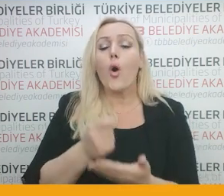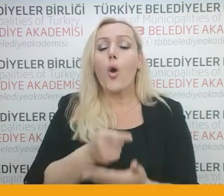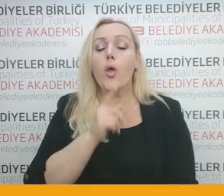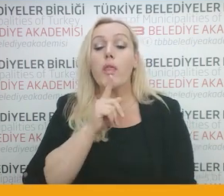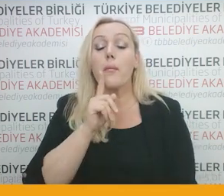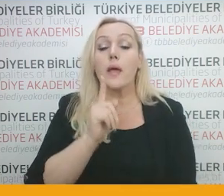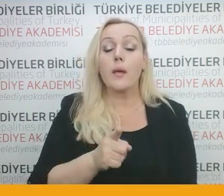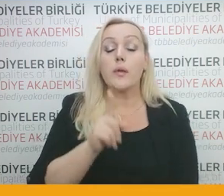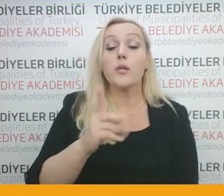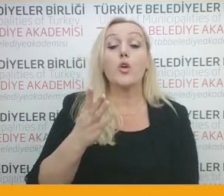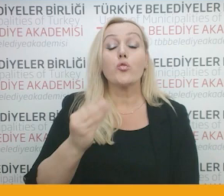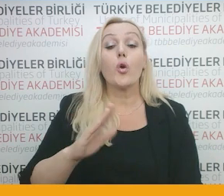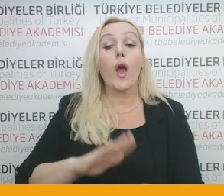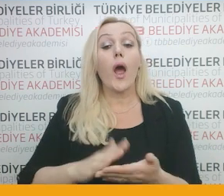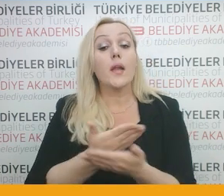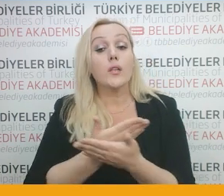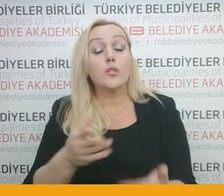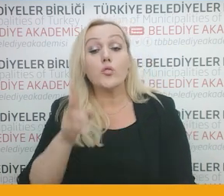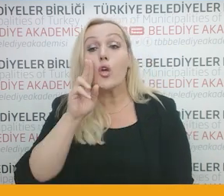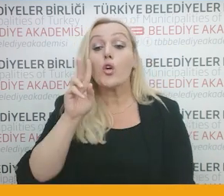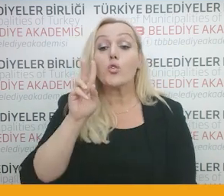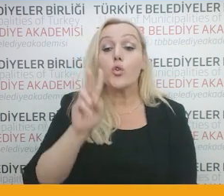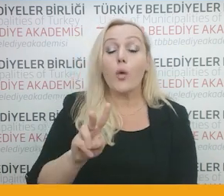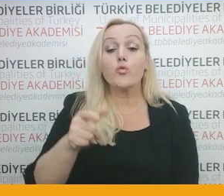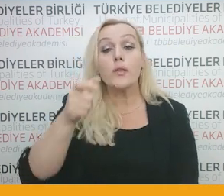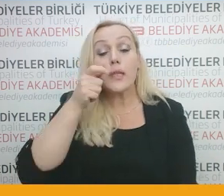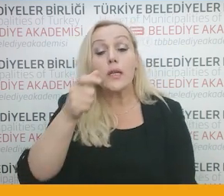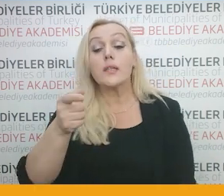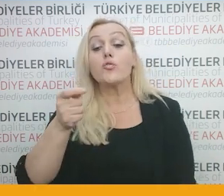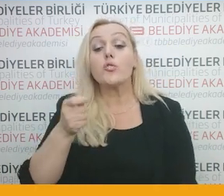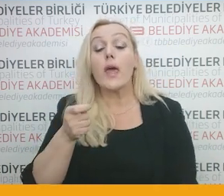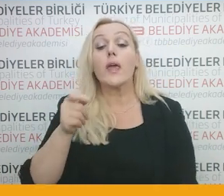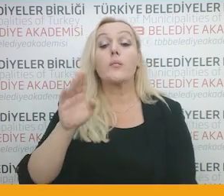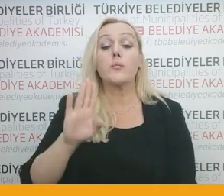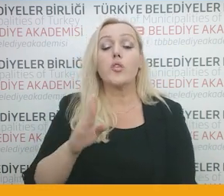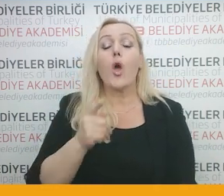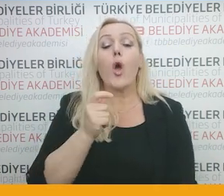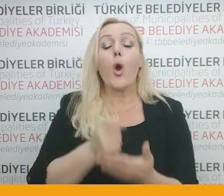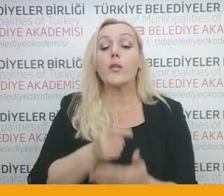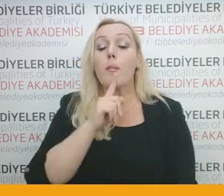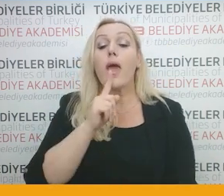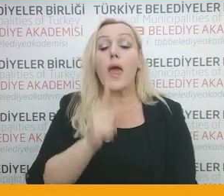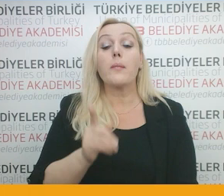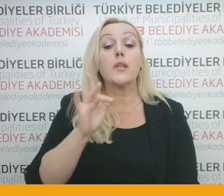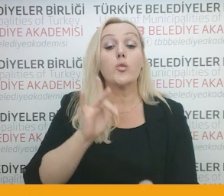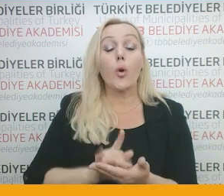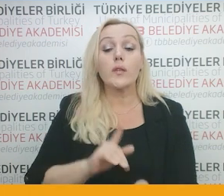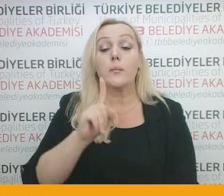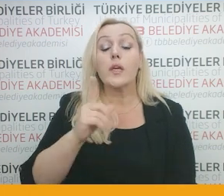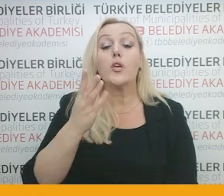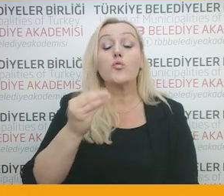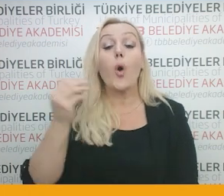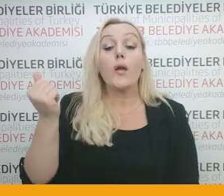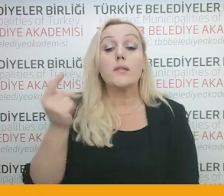emrinde birçok arkadaşımız görmüştür. Belki birçok arkadaşımızın da dikkatini çekmemiştir. Ödeme emrinin ortasında birçok rakam